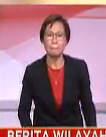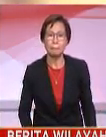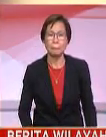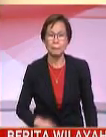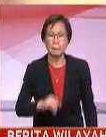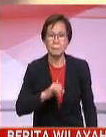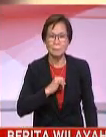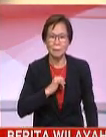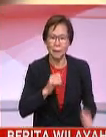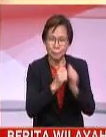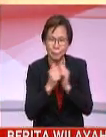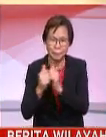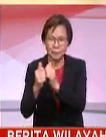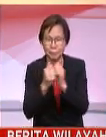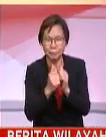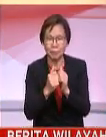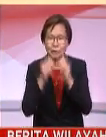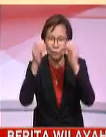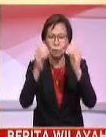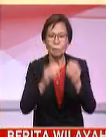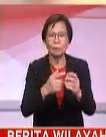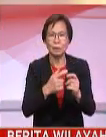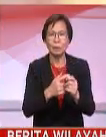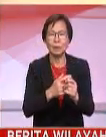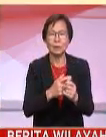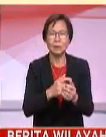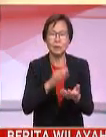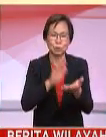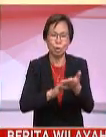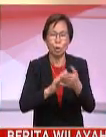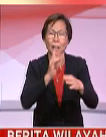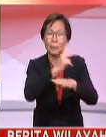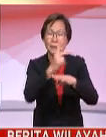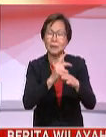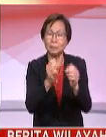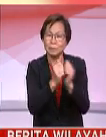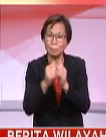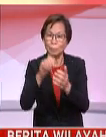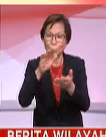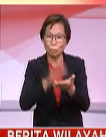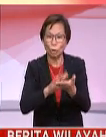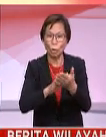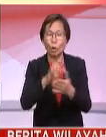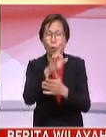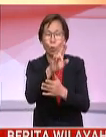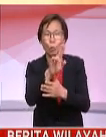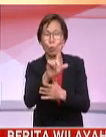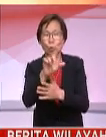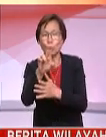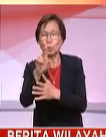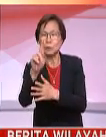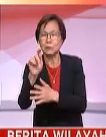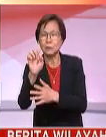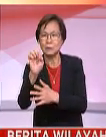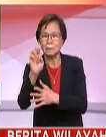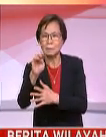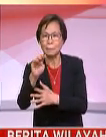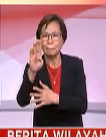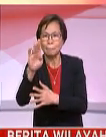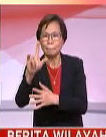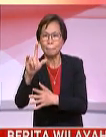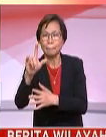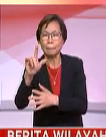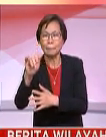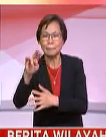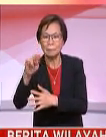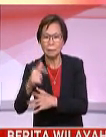Saya bersama cikgu-cikgu Sekolah Kebangsaan Ulu Tembeling pergi